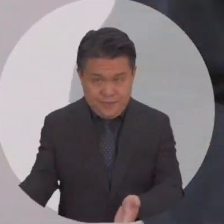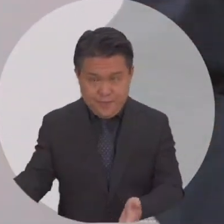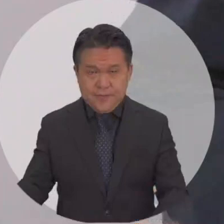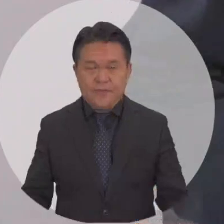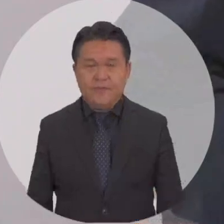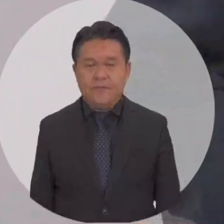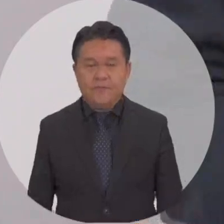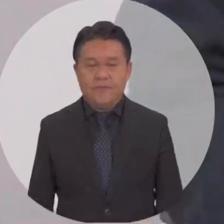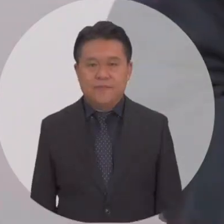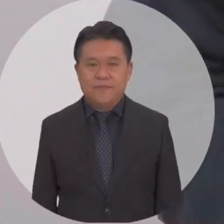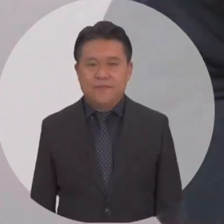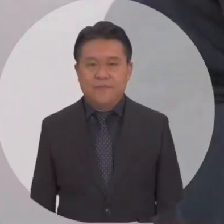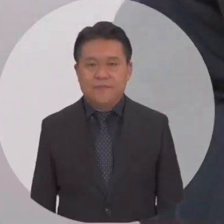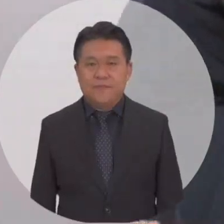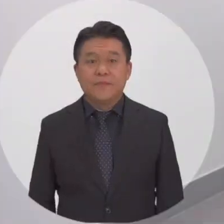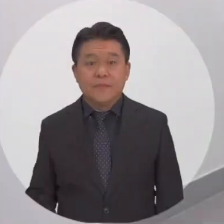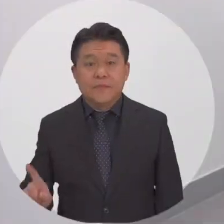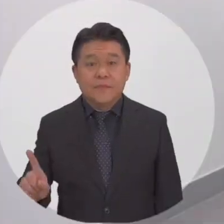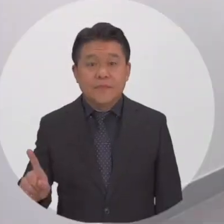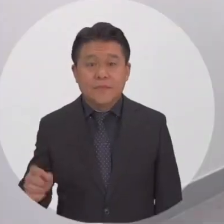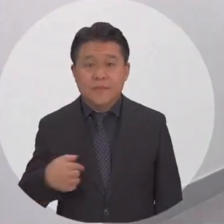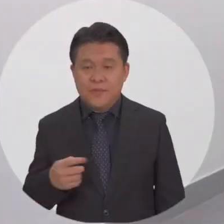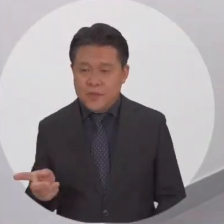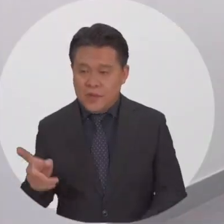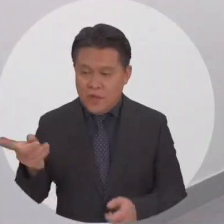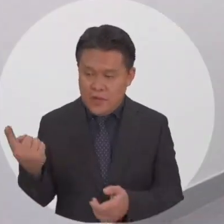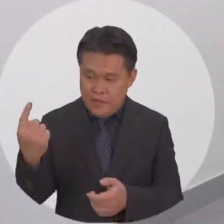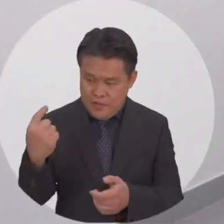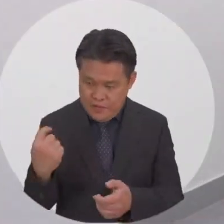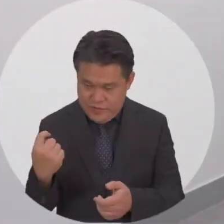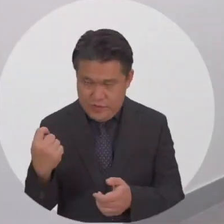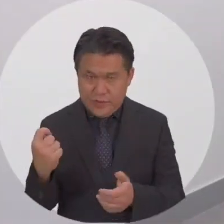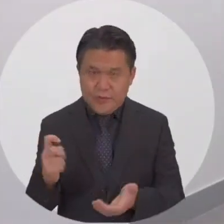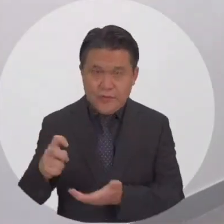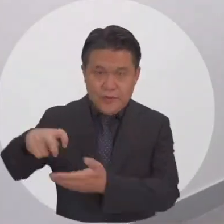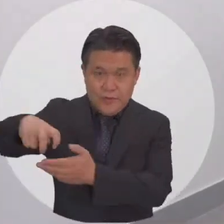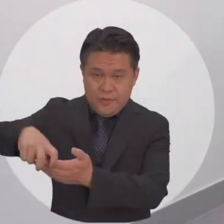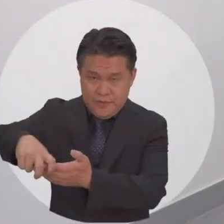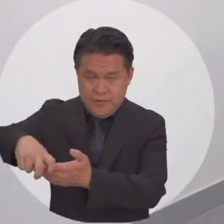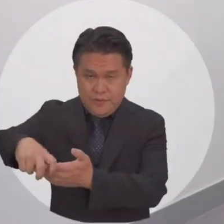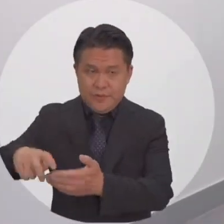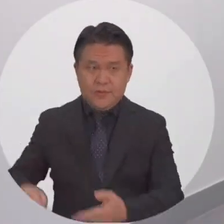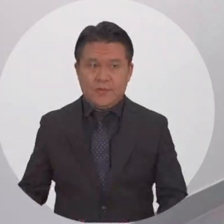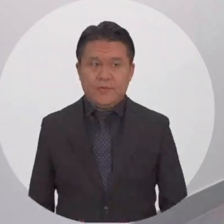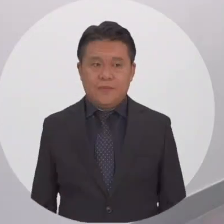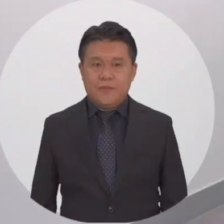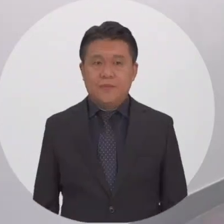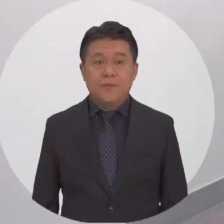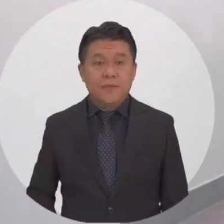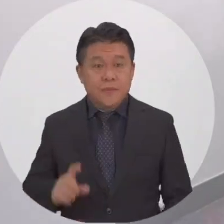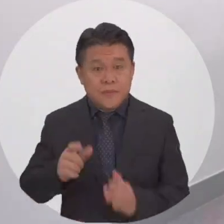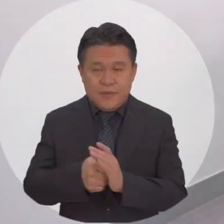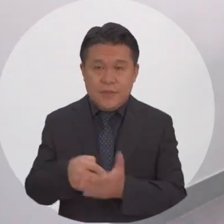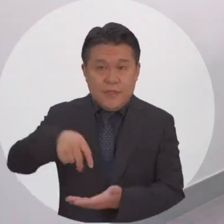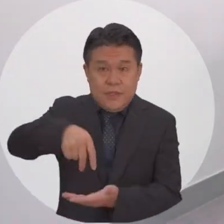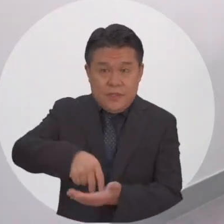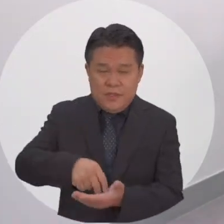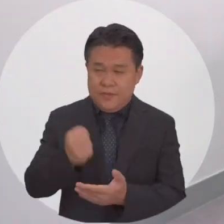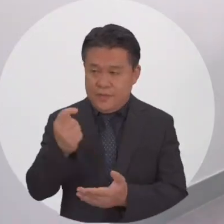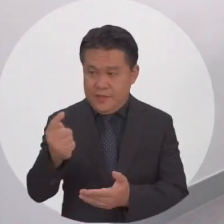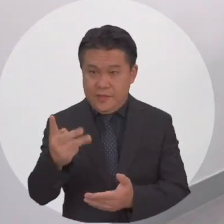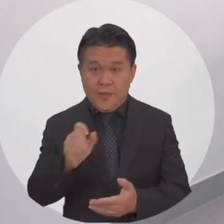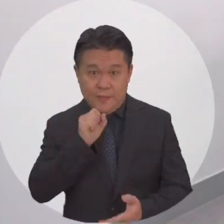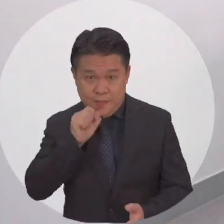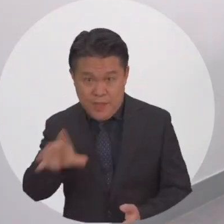침대를 잡도록 합니다. 대상자가 요양보호사 쪽으로 허리를 굽히면서 침대에 앉도록 합니다. 이때